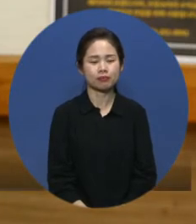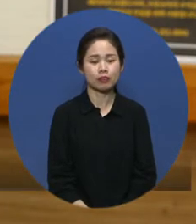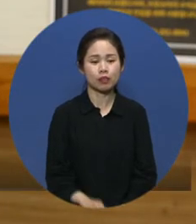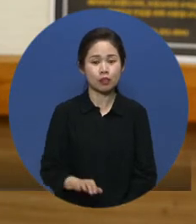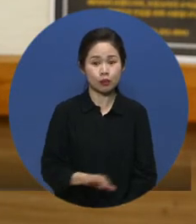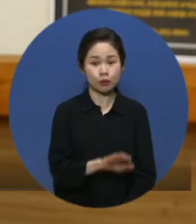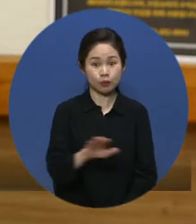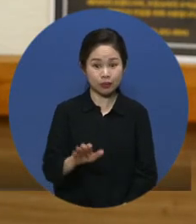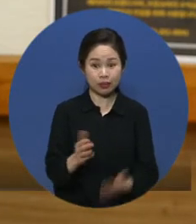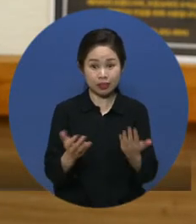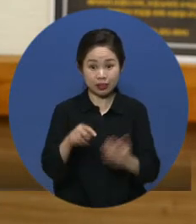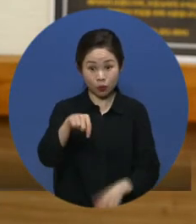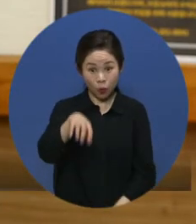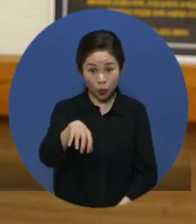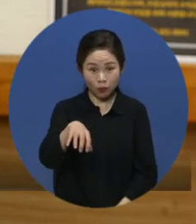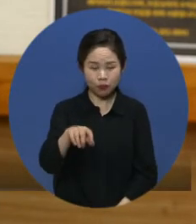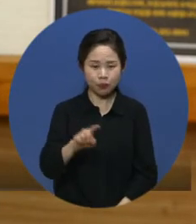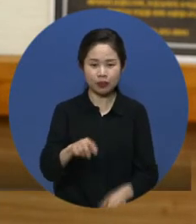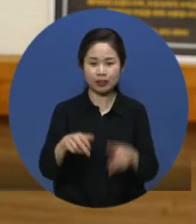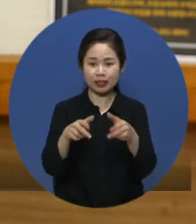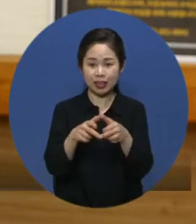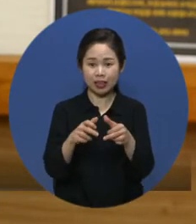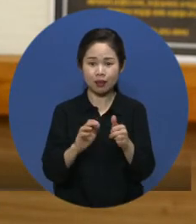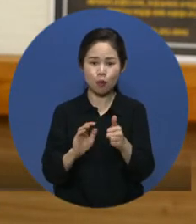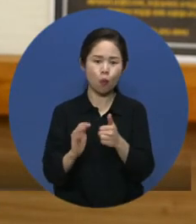저희 같은 시설은